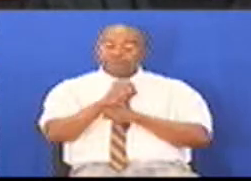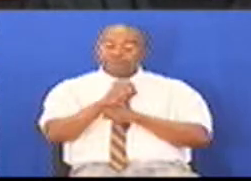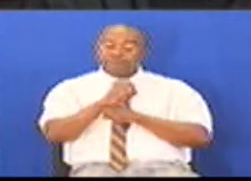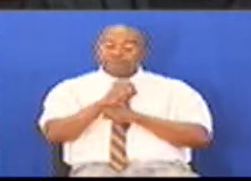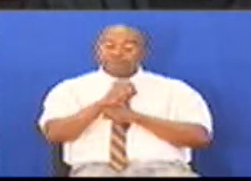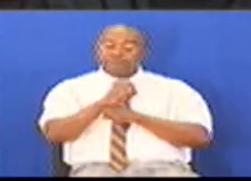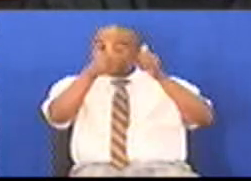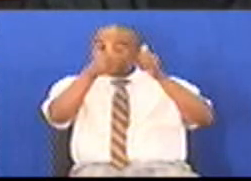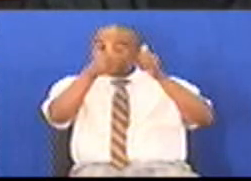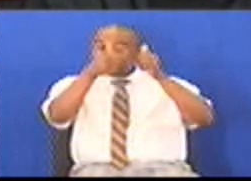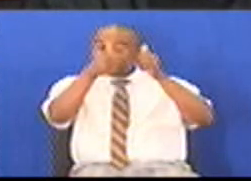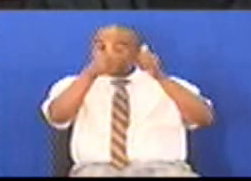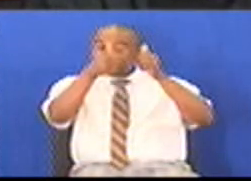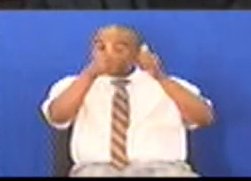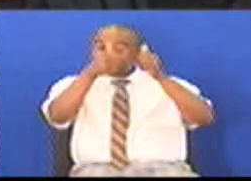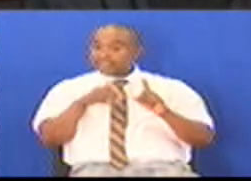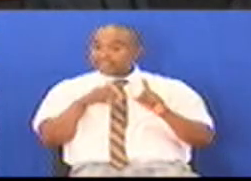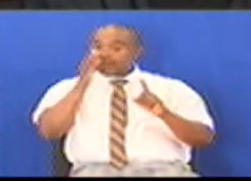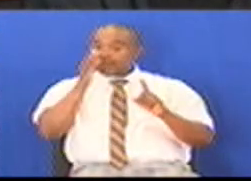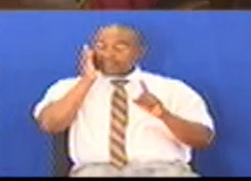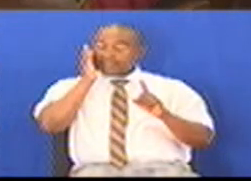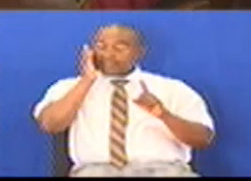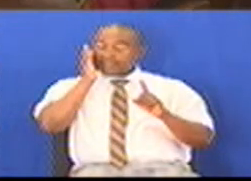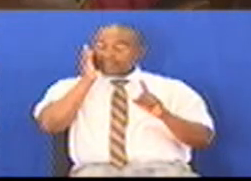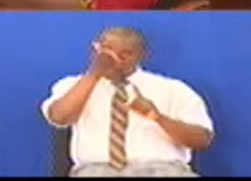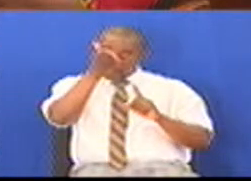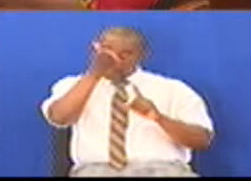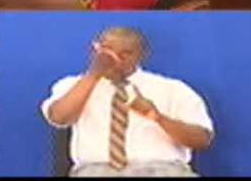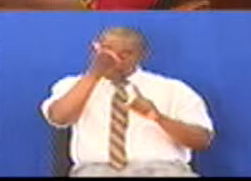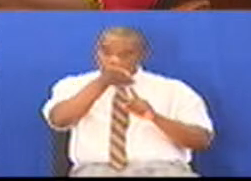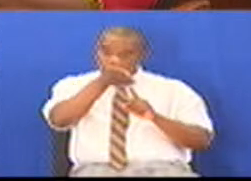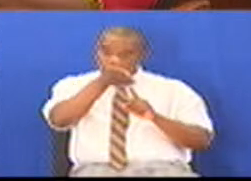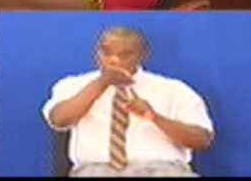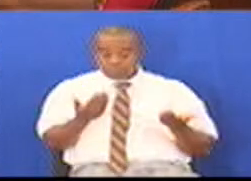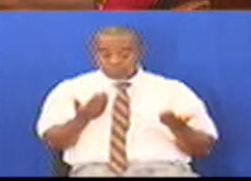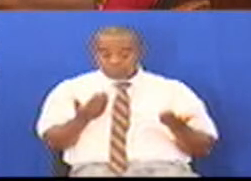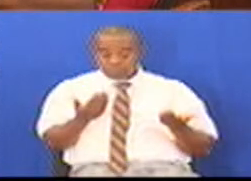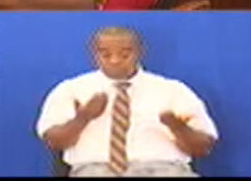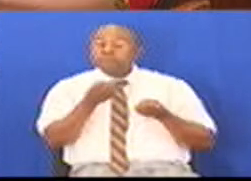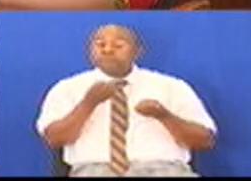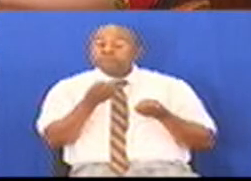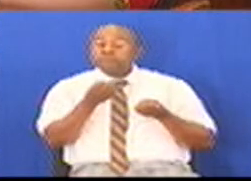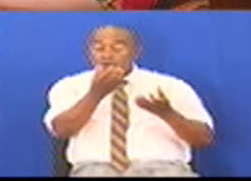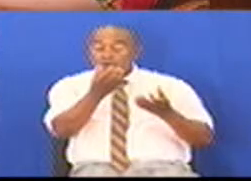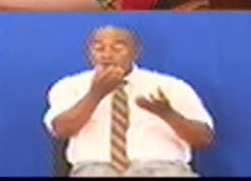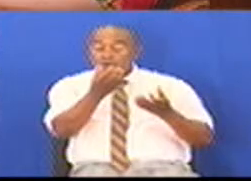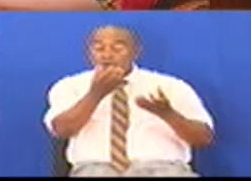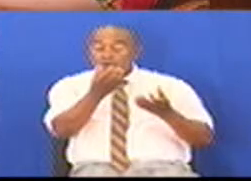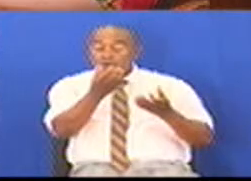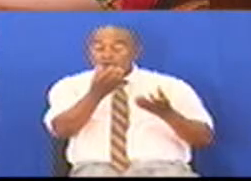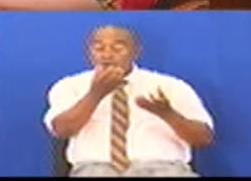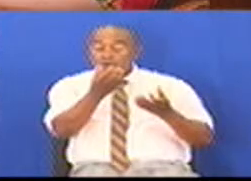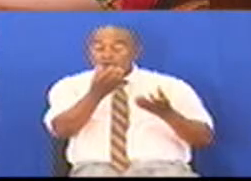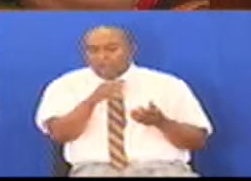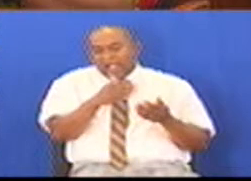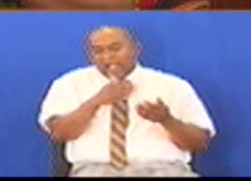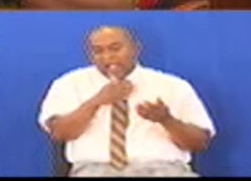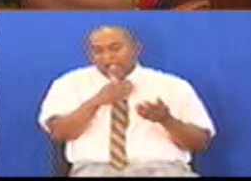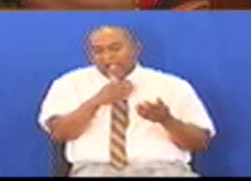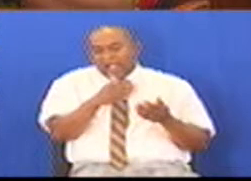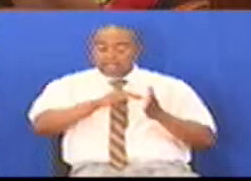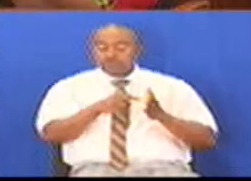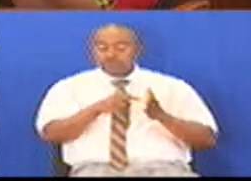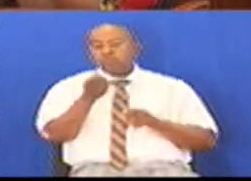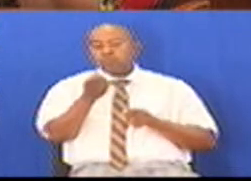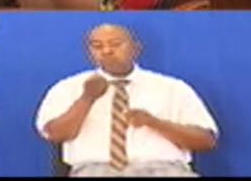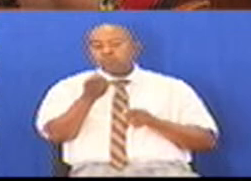hilo lina nia ya kutoa ahueni ya ulipaji wa kodi, yani remission, kama mkakati mojawapo wa kukabiliana na mdororo wa uchumi unaotokana na